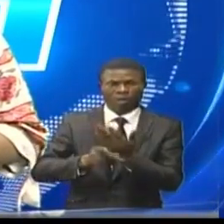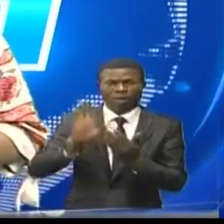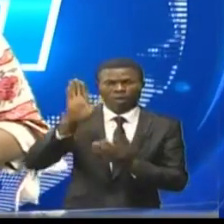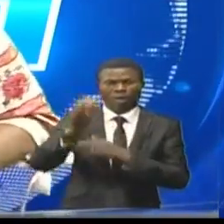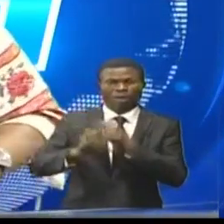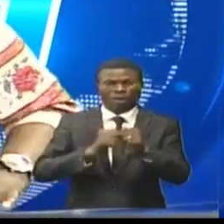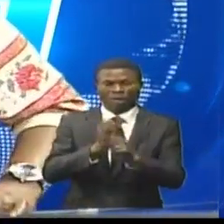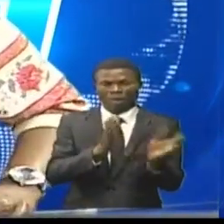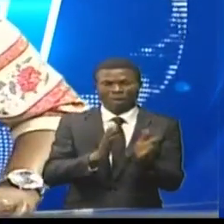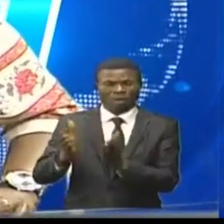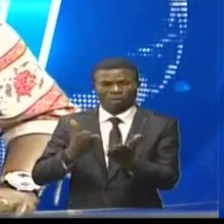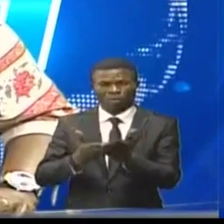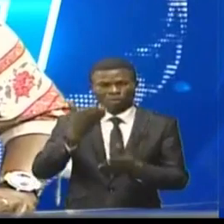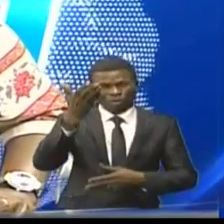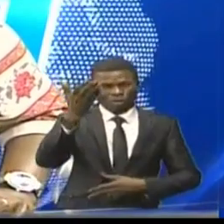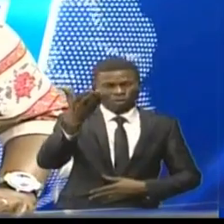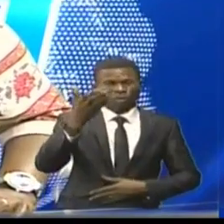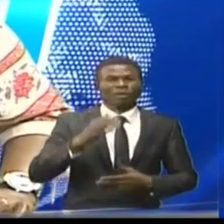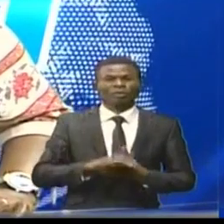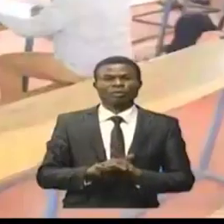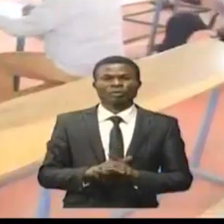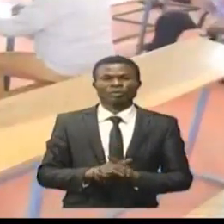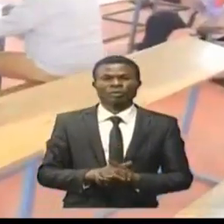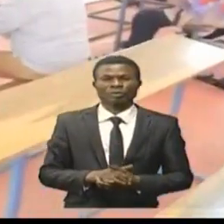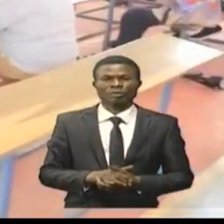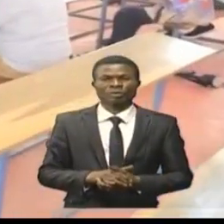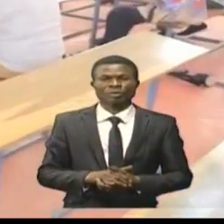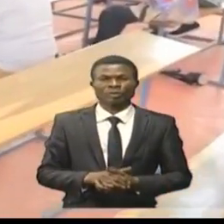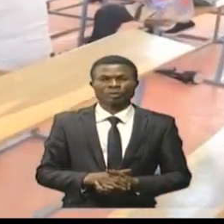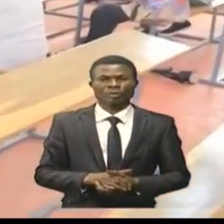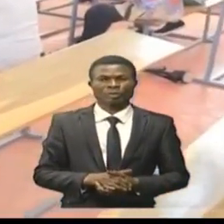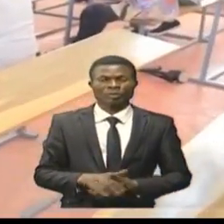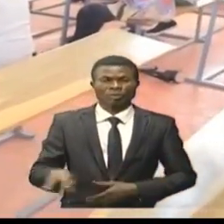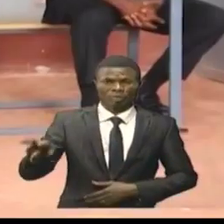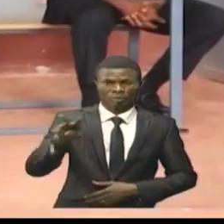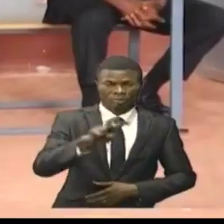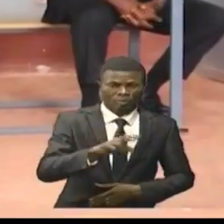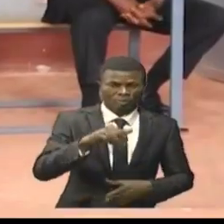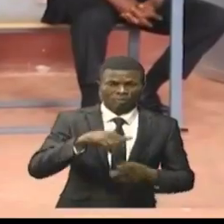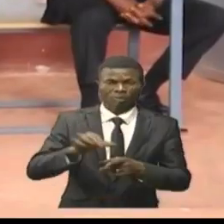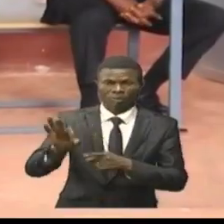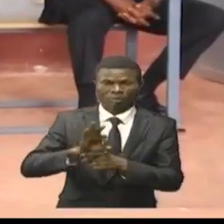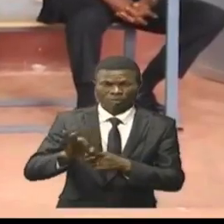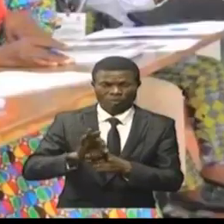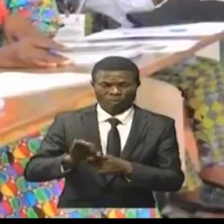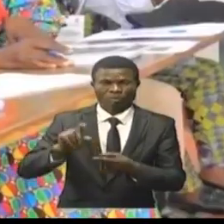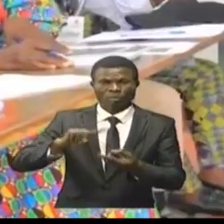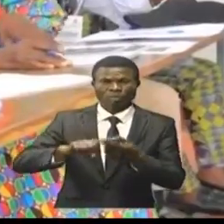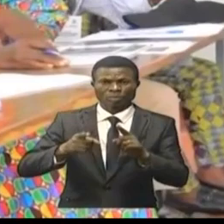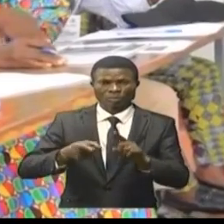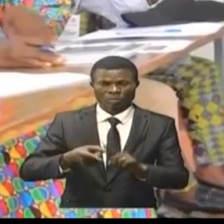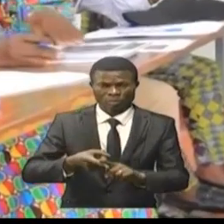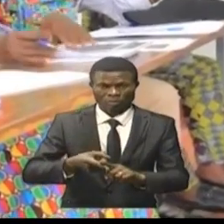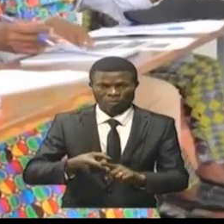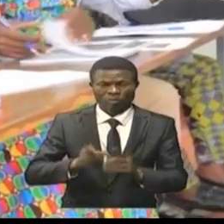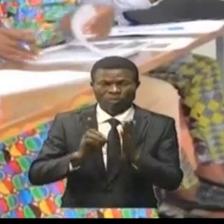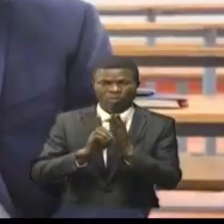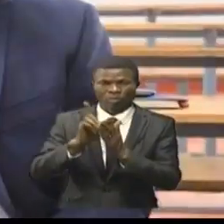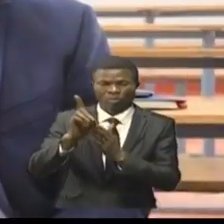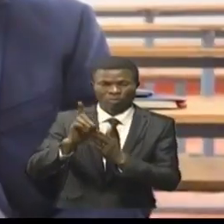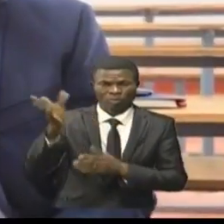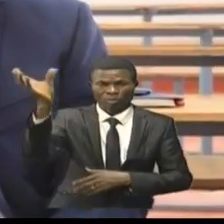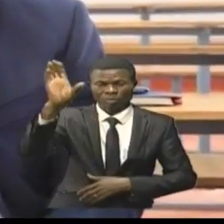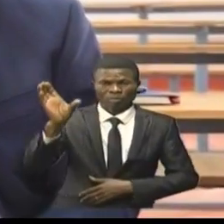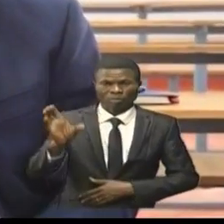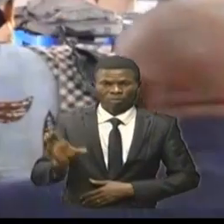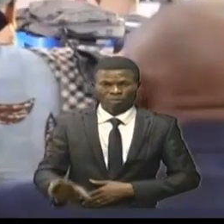élaborer. Ils sont au micro de Christine Lenzo. Les travaux en atelier de ces colloques sur le développement du Congo